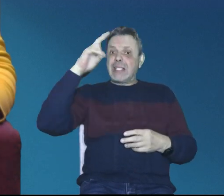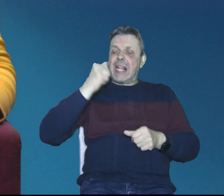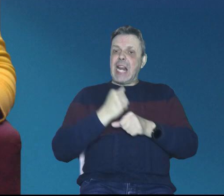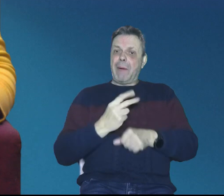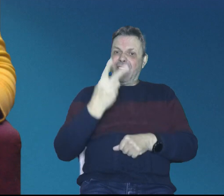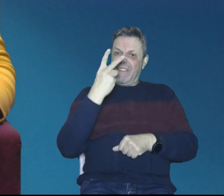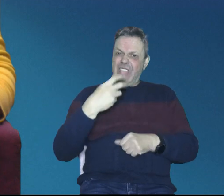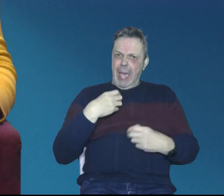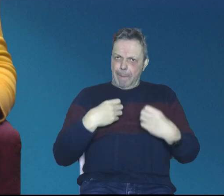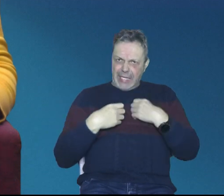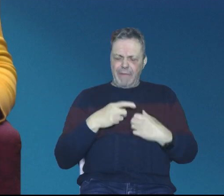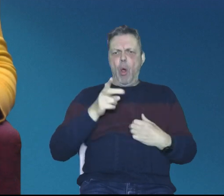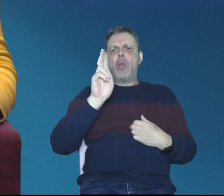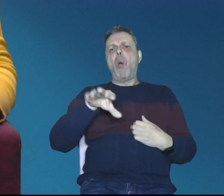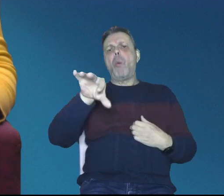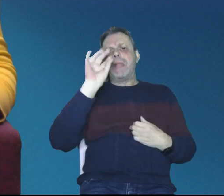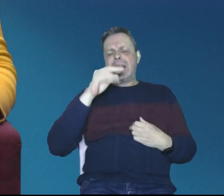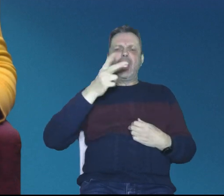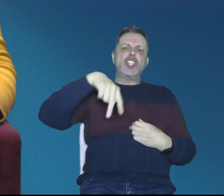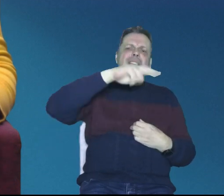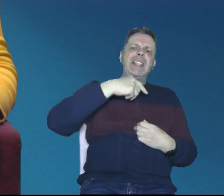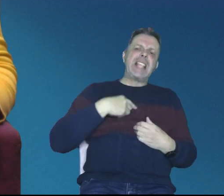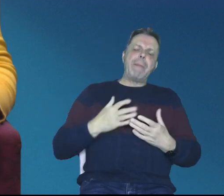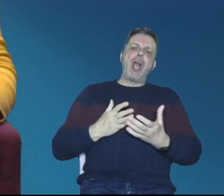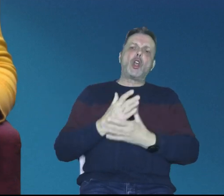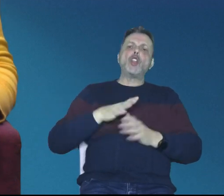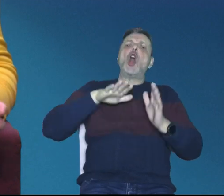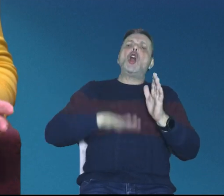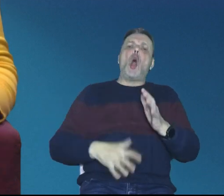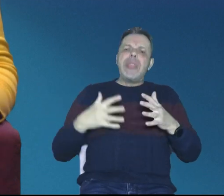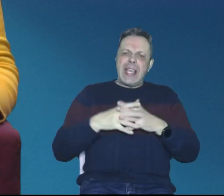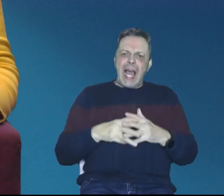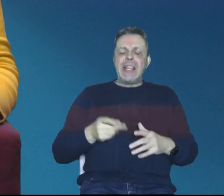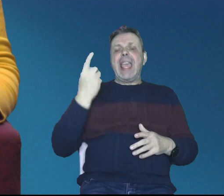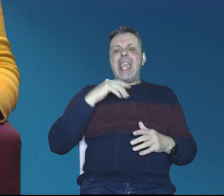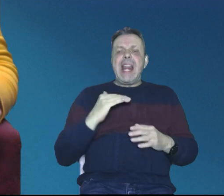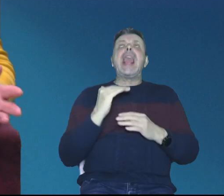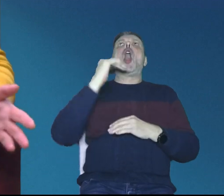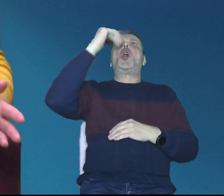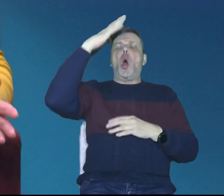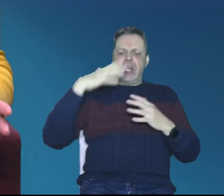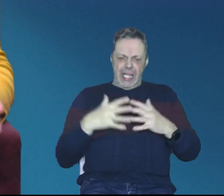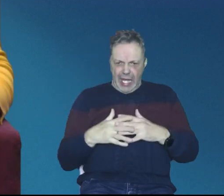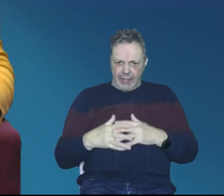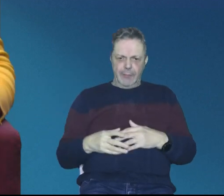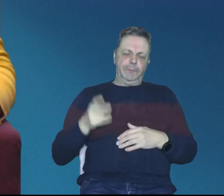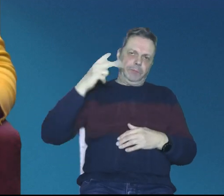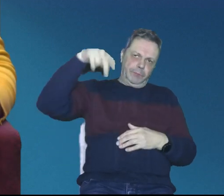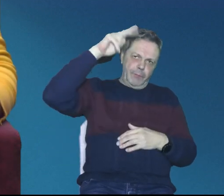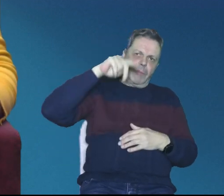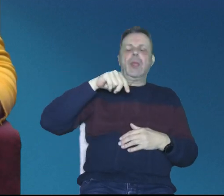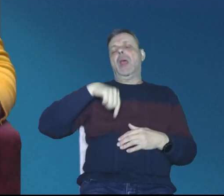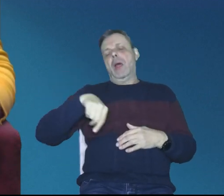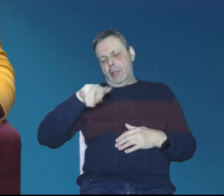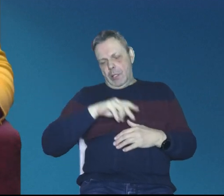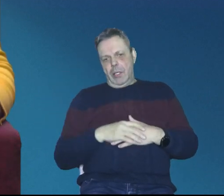strance priredile u stvari dvije predstave. Dakle, oni mogu birati i šetati s nama kroz Donji grad ili kroz Gornji grad. Znači,